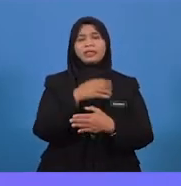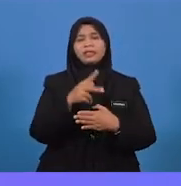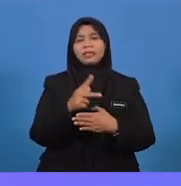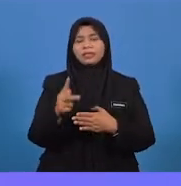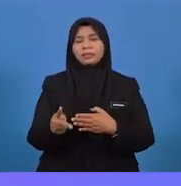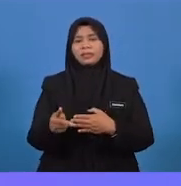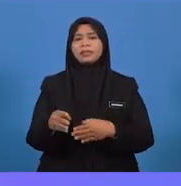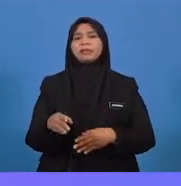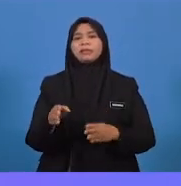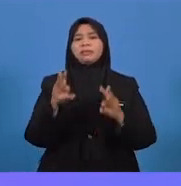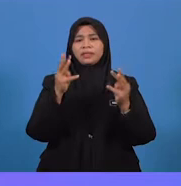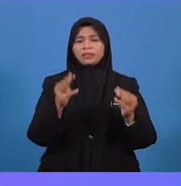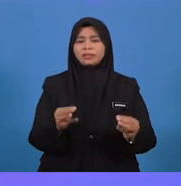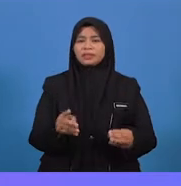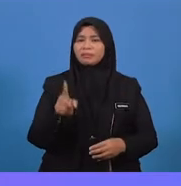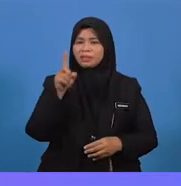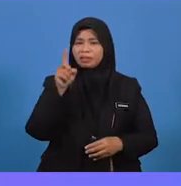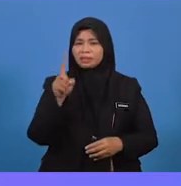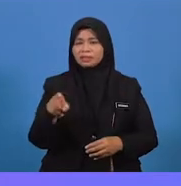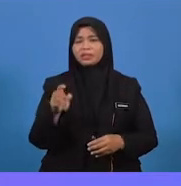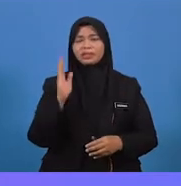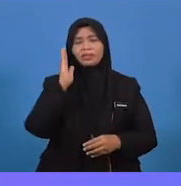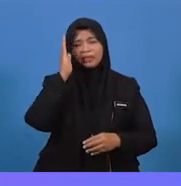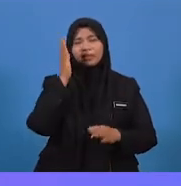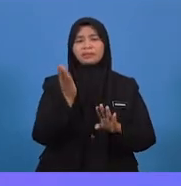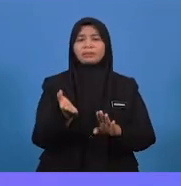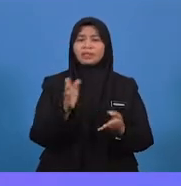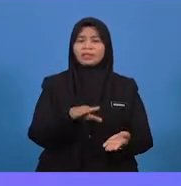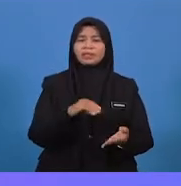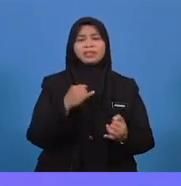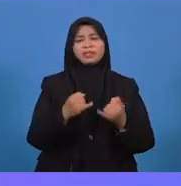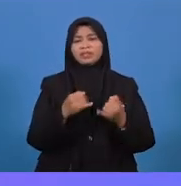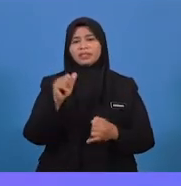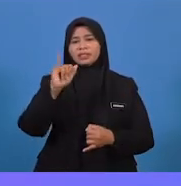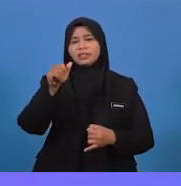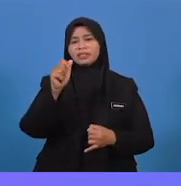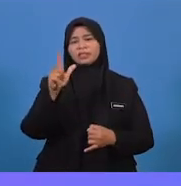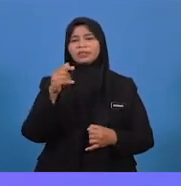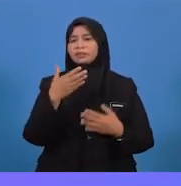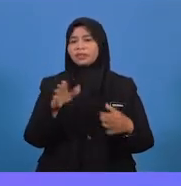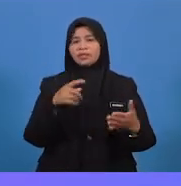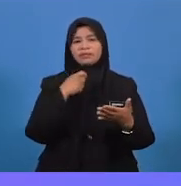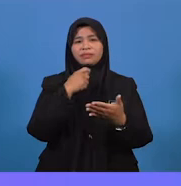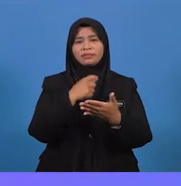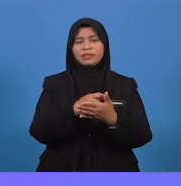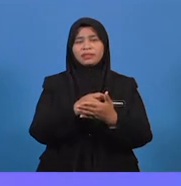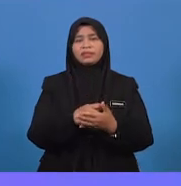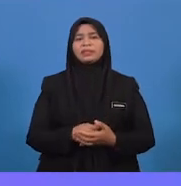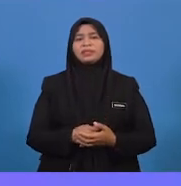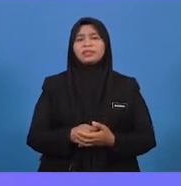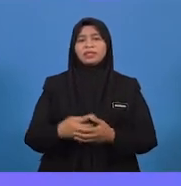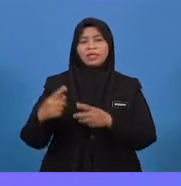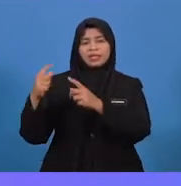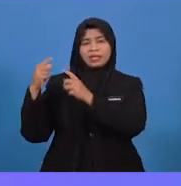manakala manusia pasti akan mati jika ajalnya telah tiba. Dari aspek tanggungjawab